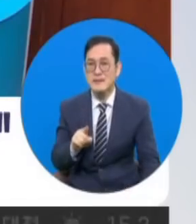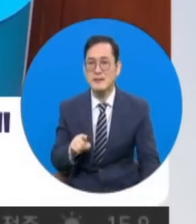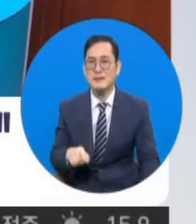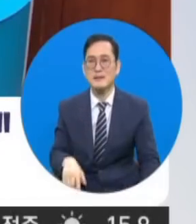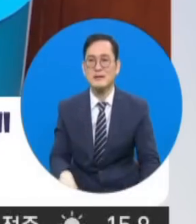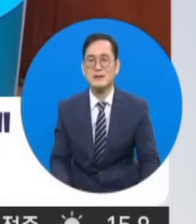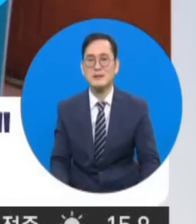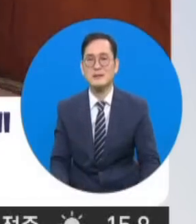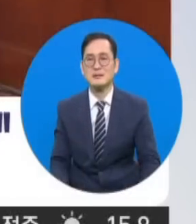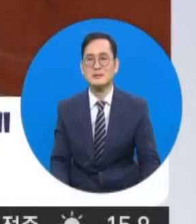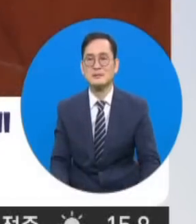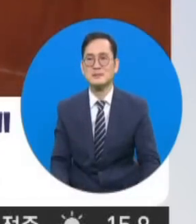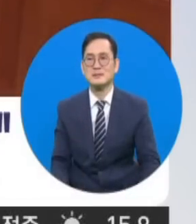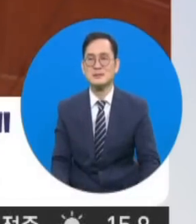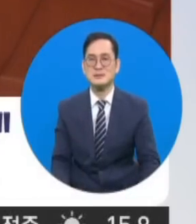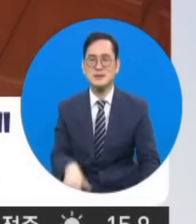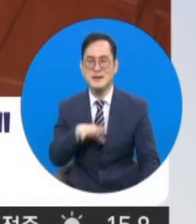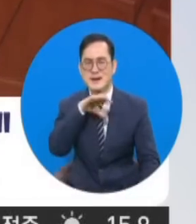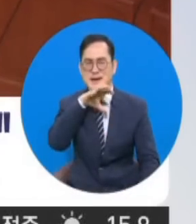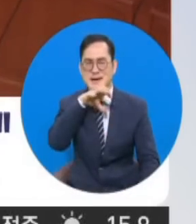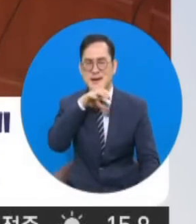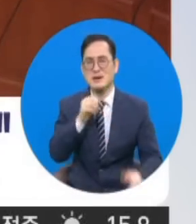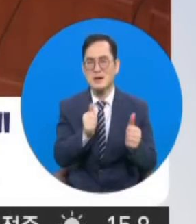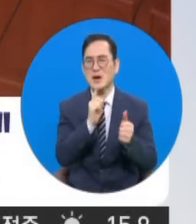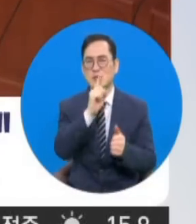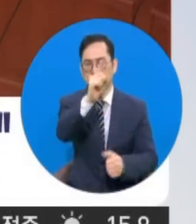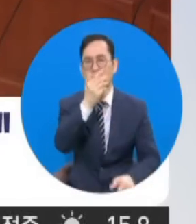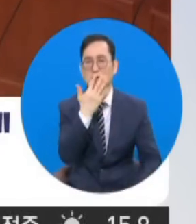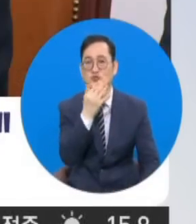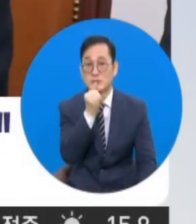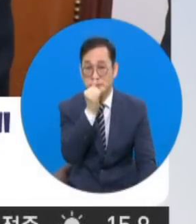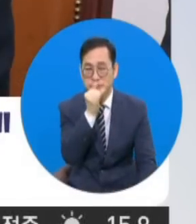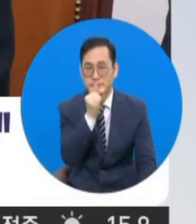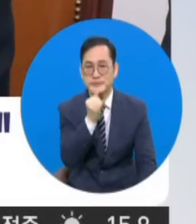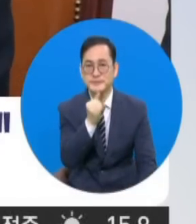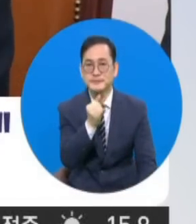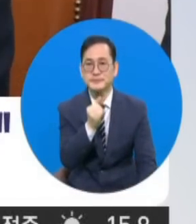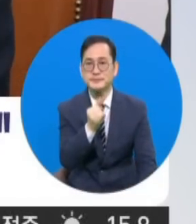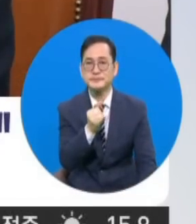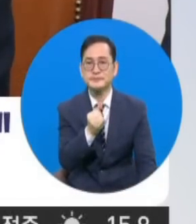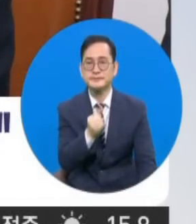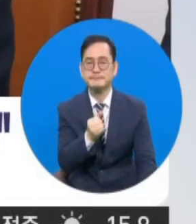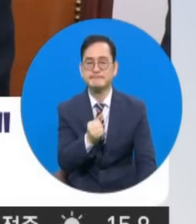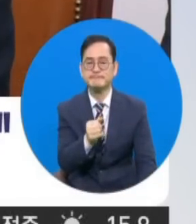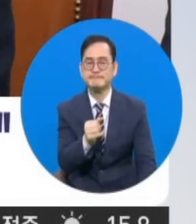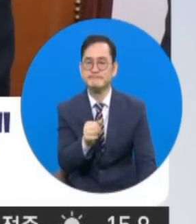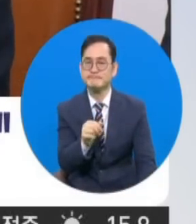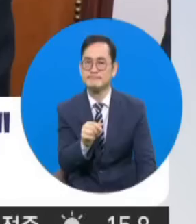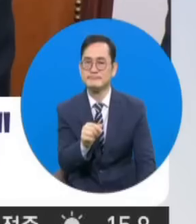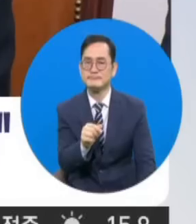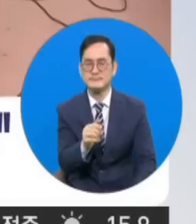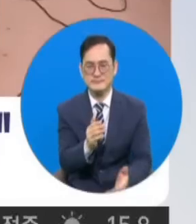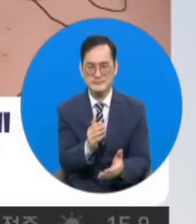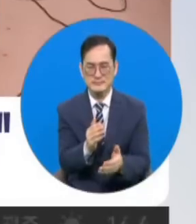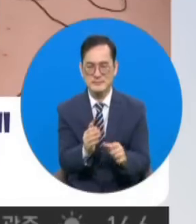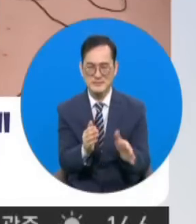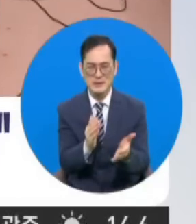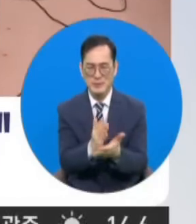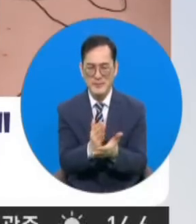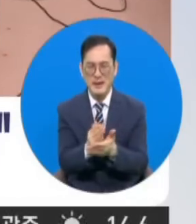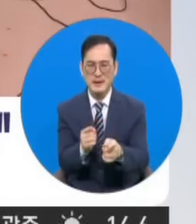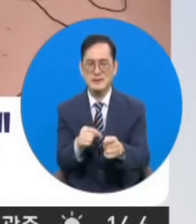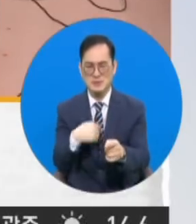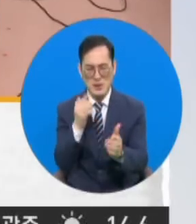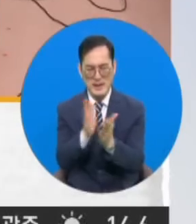제재의 형평이 많냐 아니냐 가지고도 싸울 수 있거든요 그렇다 보니 최대한 정치적으로 그냥 자진 사태를 하시고